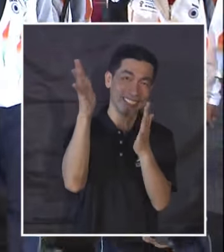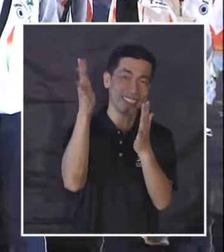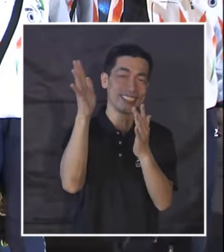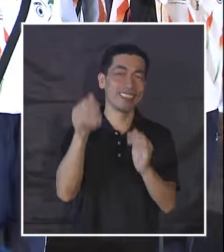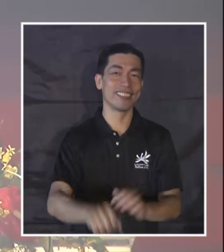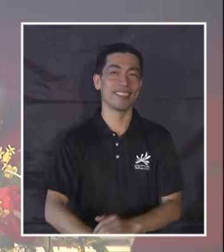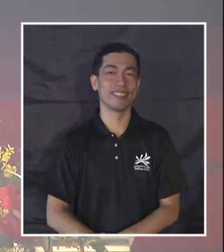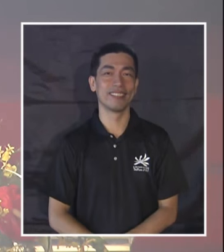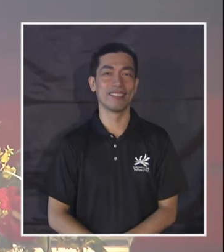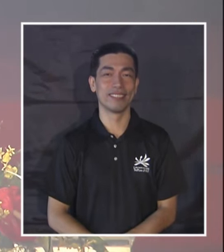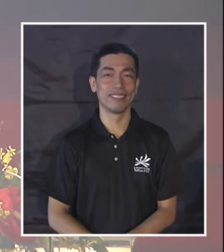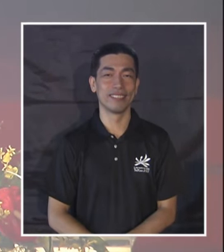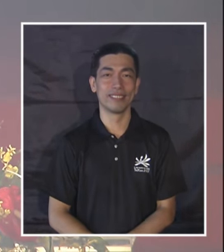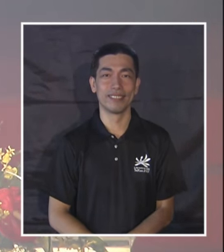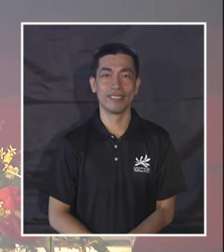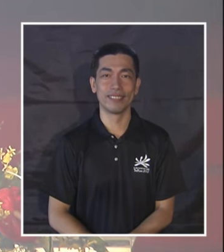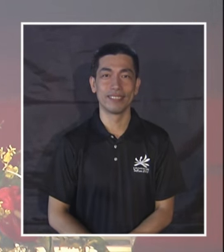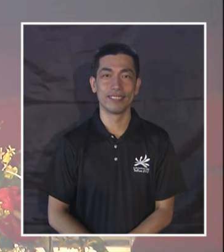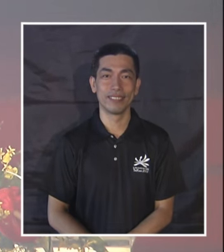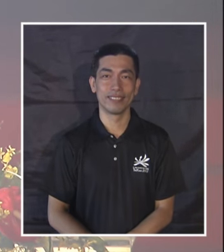表队。